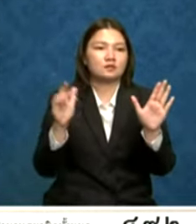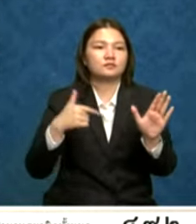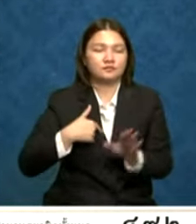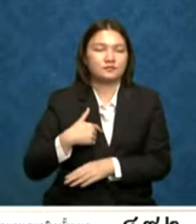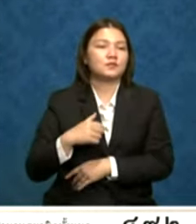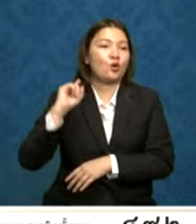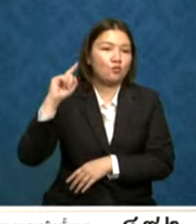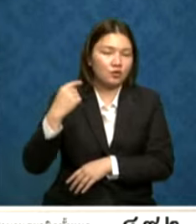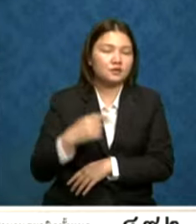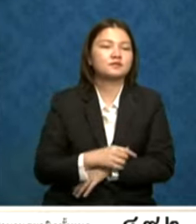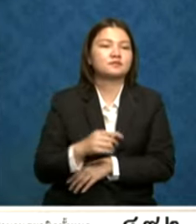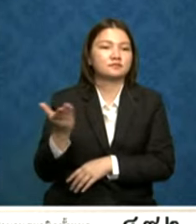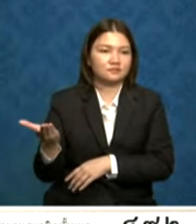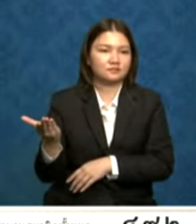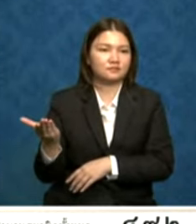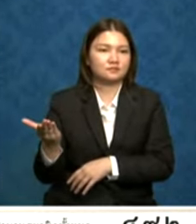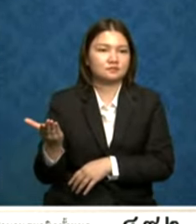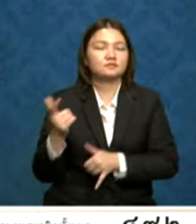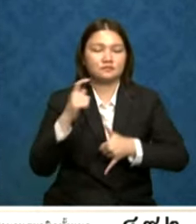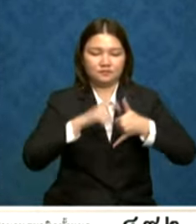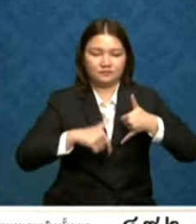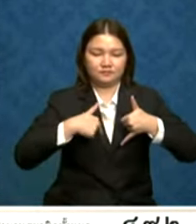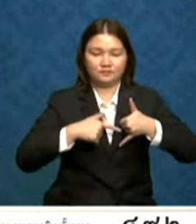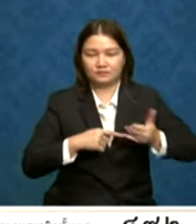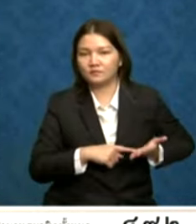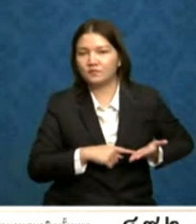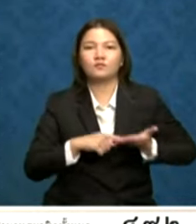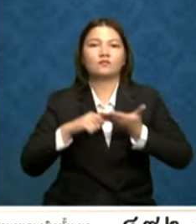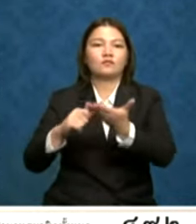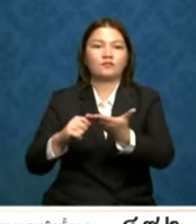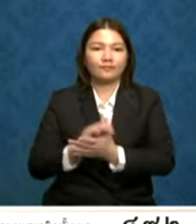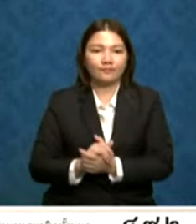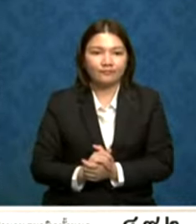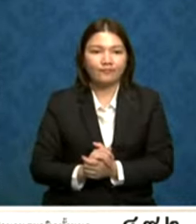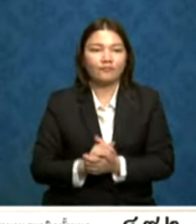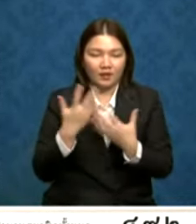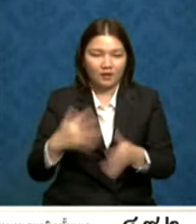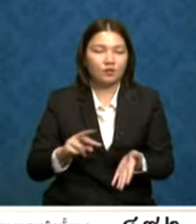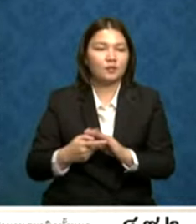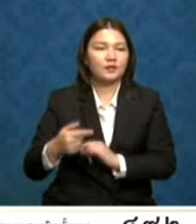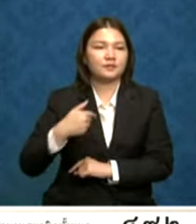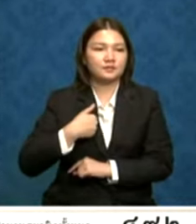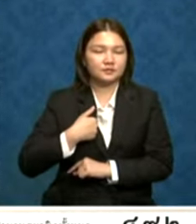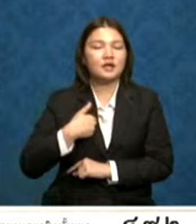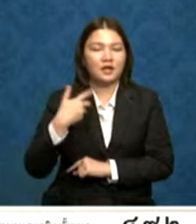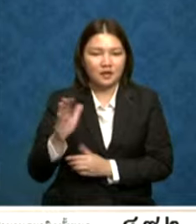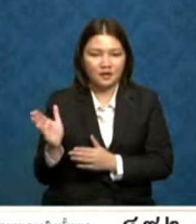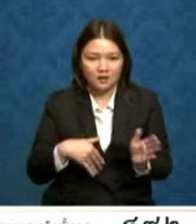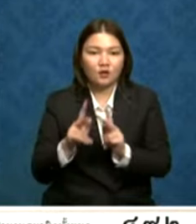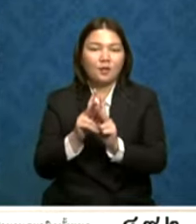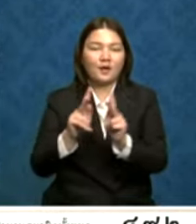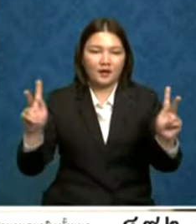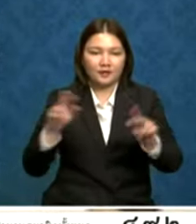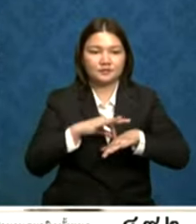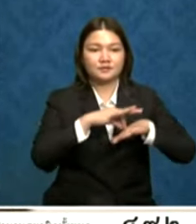ขัตติยาสวัสดิผลเป็นผู้เสนอและมีมติตั้งกรรมาธิการขึ้นคณะหนึ่งเพื่อ